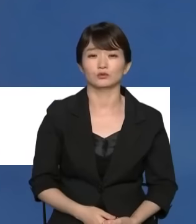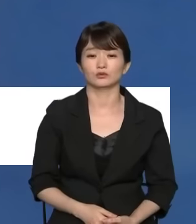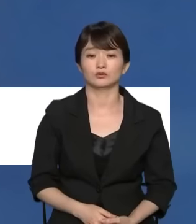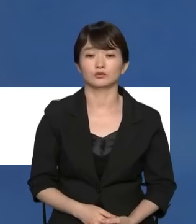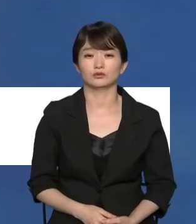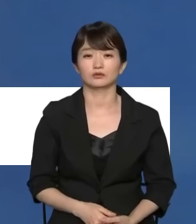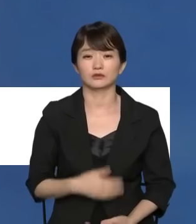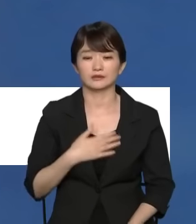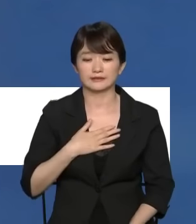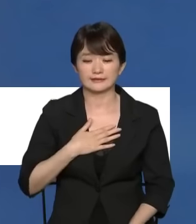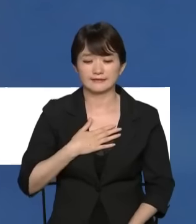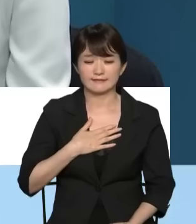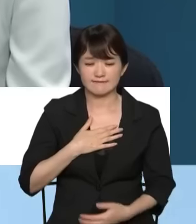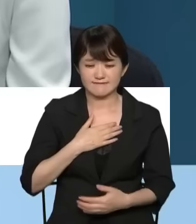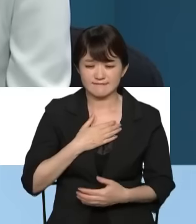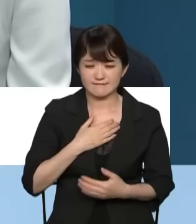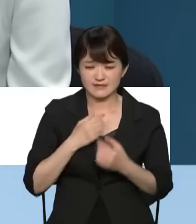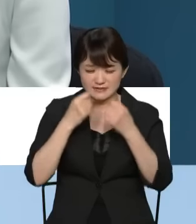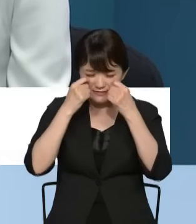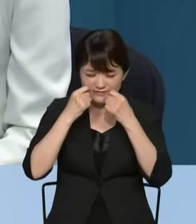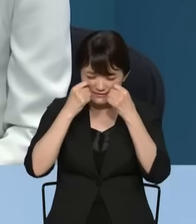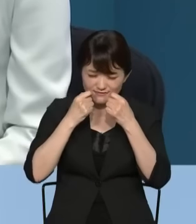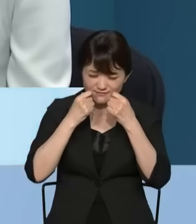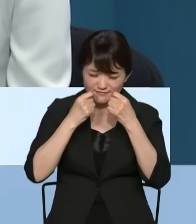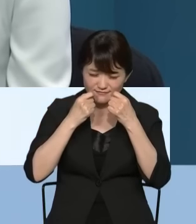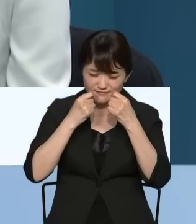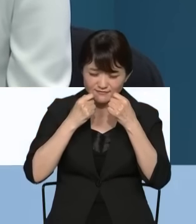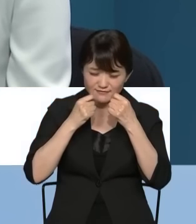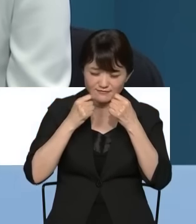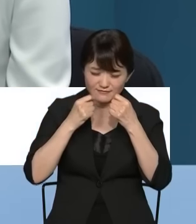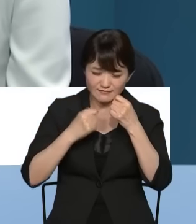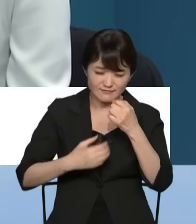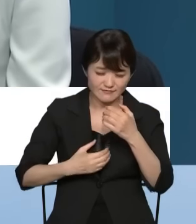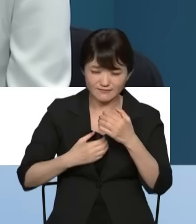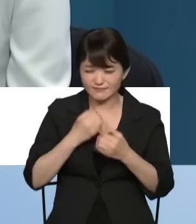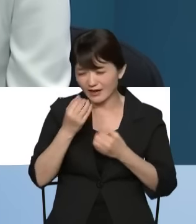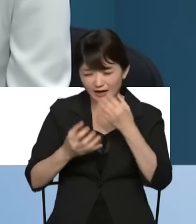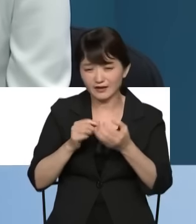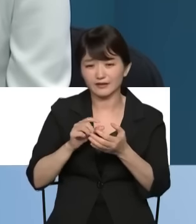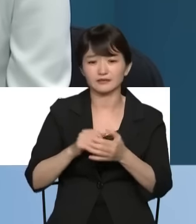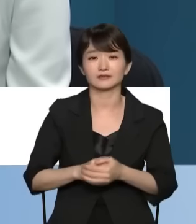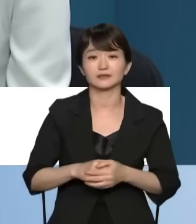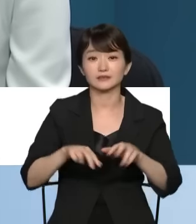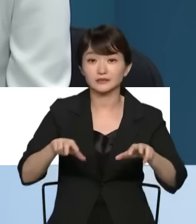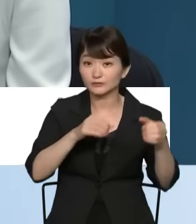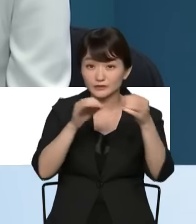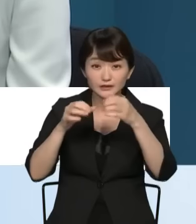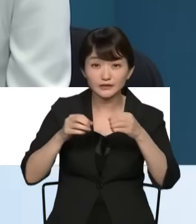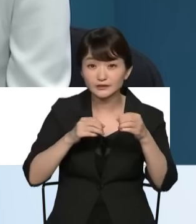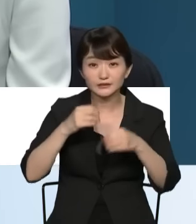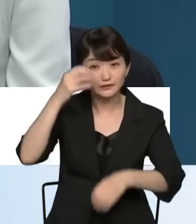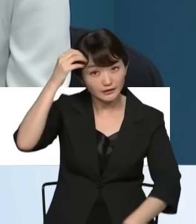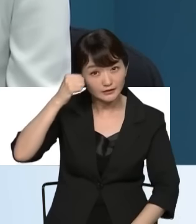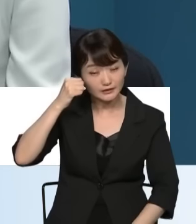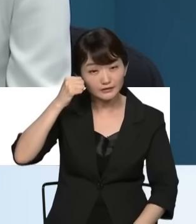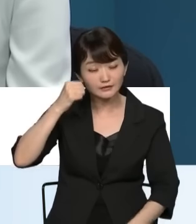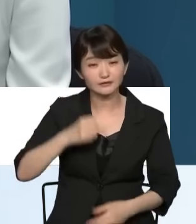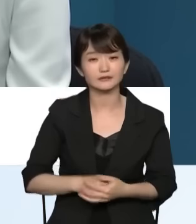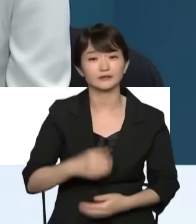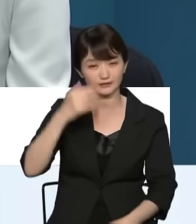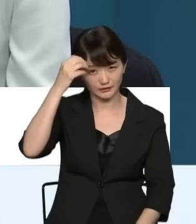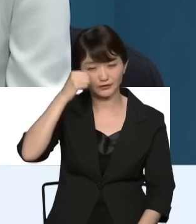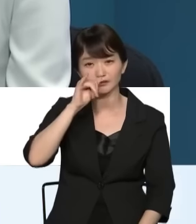그 감정이 막 받쳐서 예. 그때 대사가 혹시 기억나실까요? 기억나죠. 참 제가 좋아하는